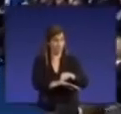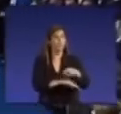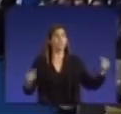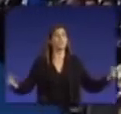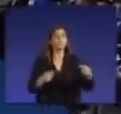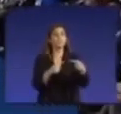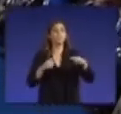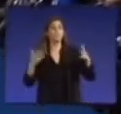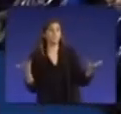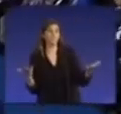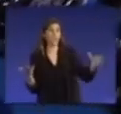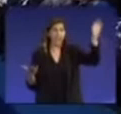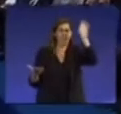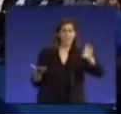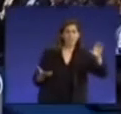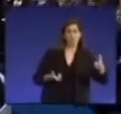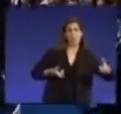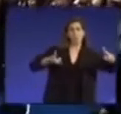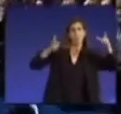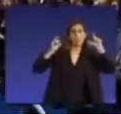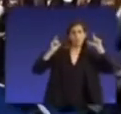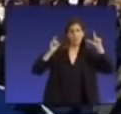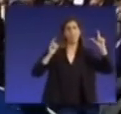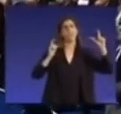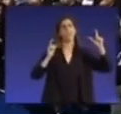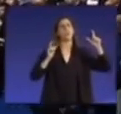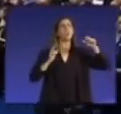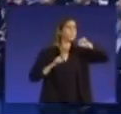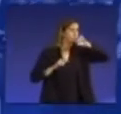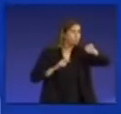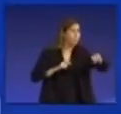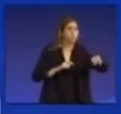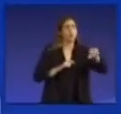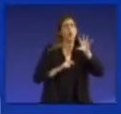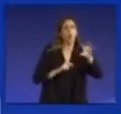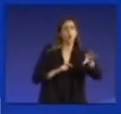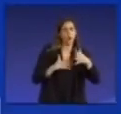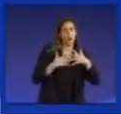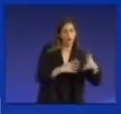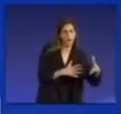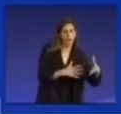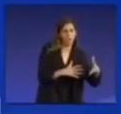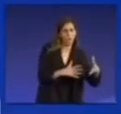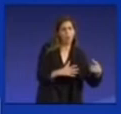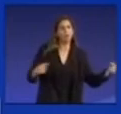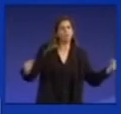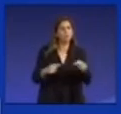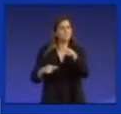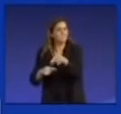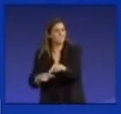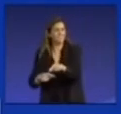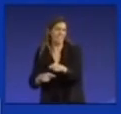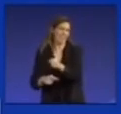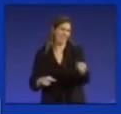υπάρχει μια αποφασισμένη ελληνική κυβέρνηση, δεν λέω ότι θα αλλάξουν τη στάση τους και τη στρατηγική. δική τους, αλλά θα σεβαστούν σε